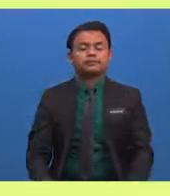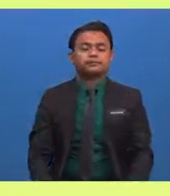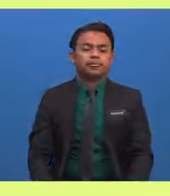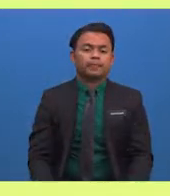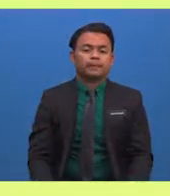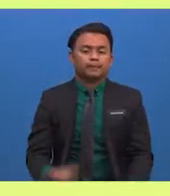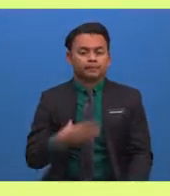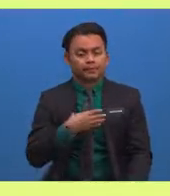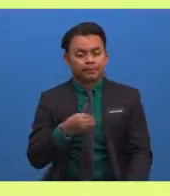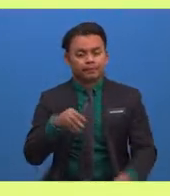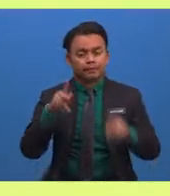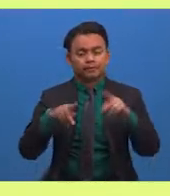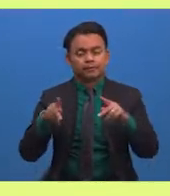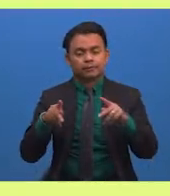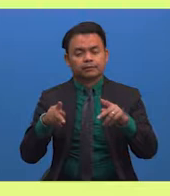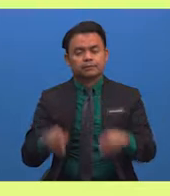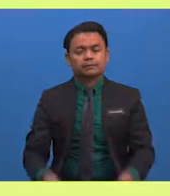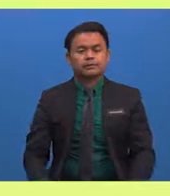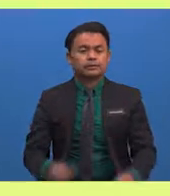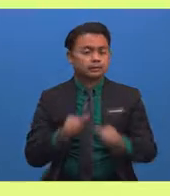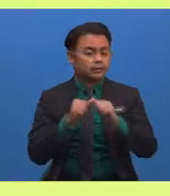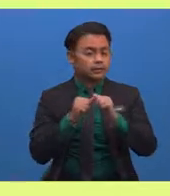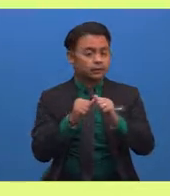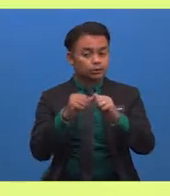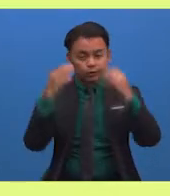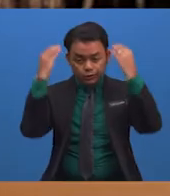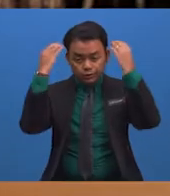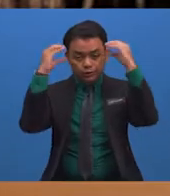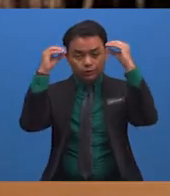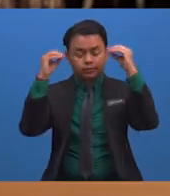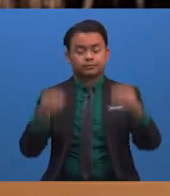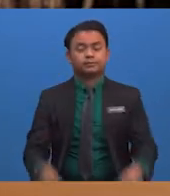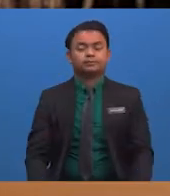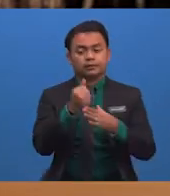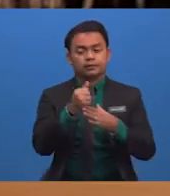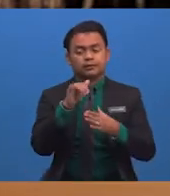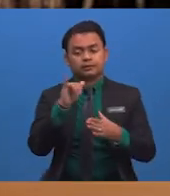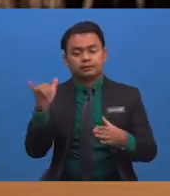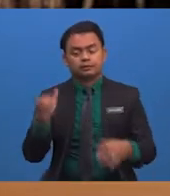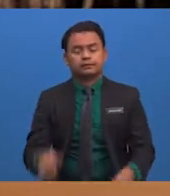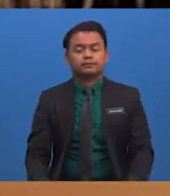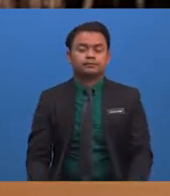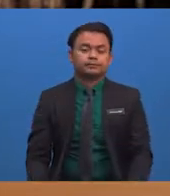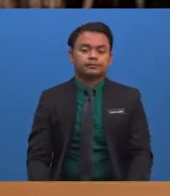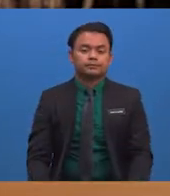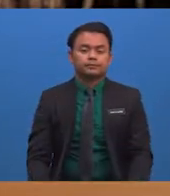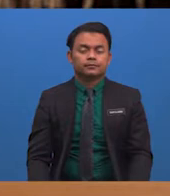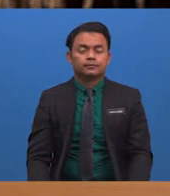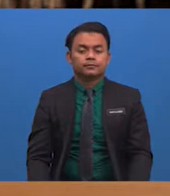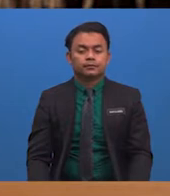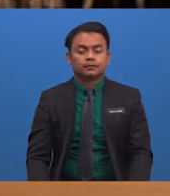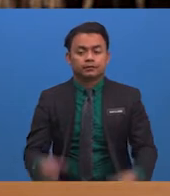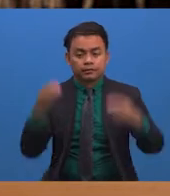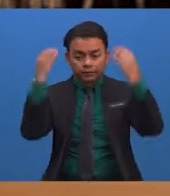Minat pelajar banyak bergantung kepada kewibawaan guru. Antaranya, tenaga pengajar